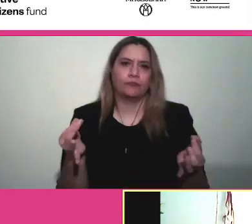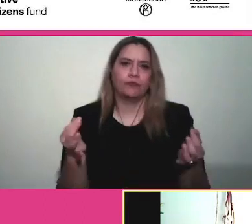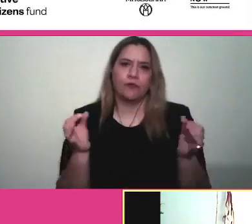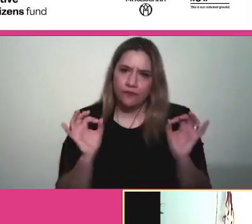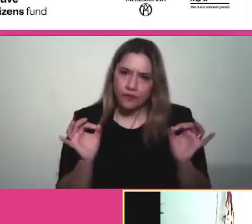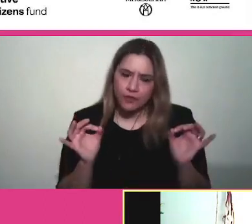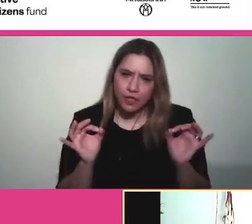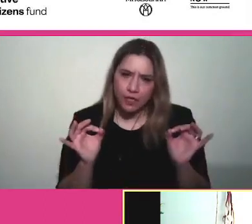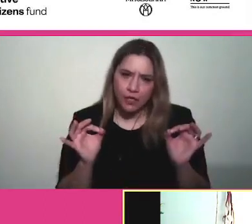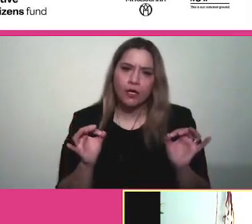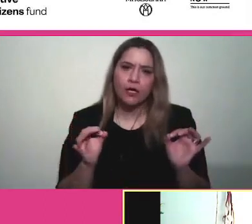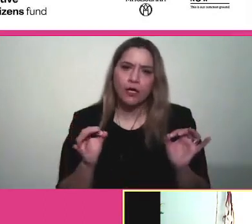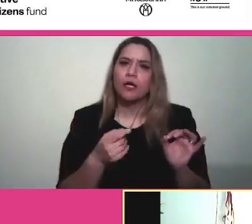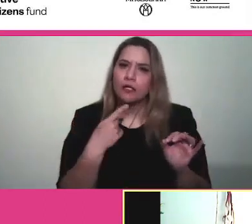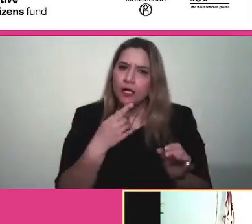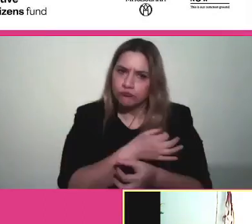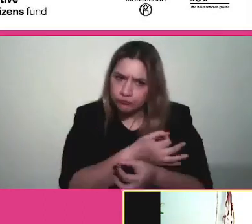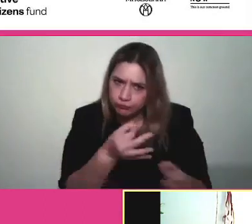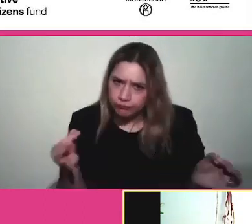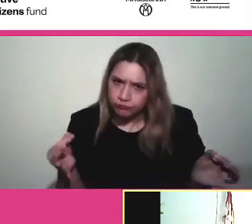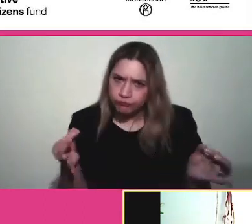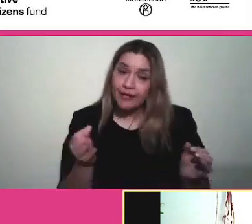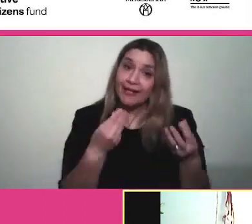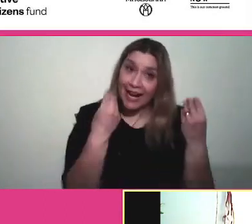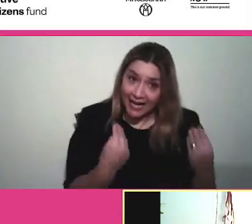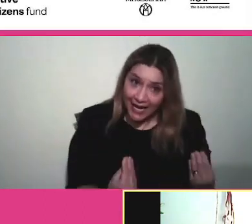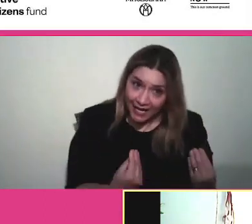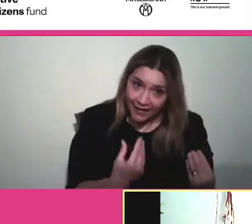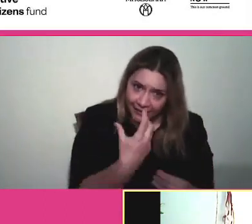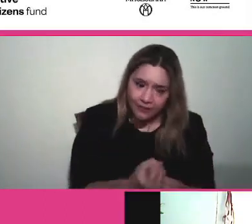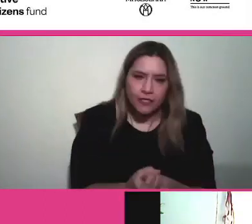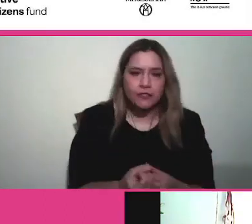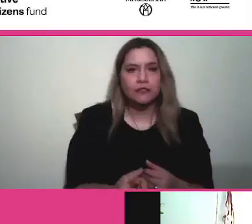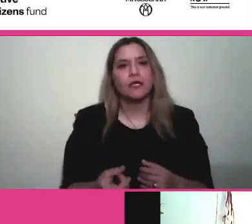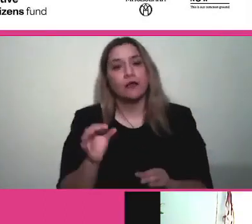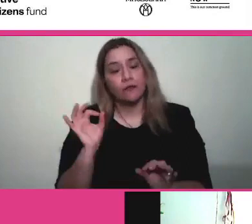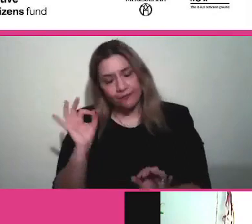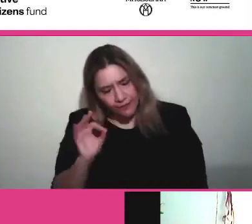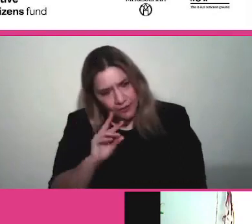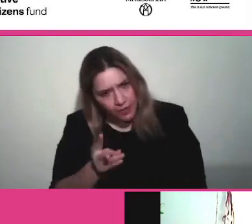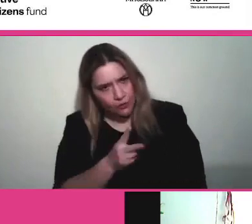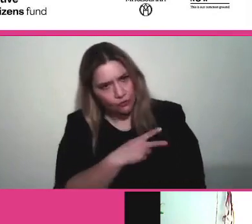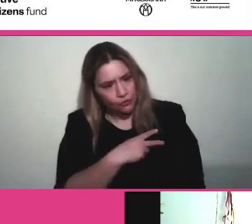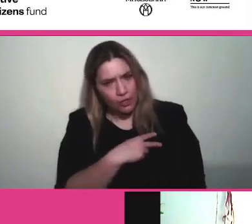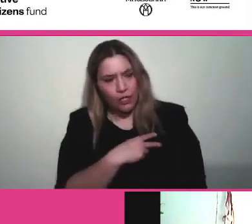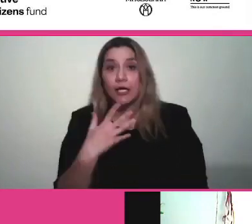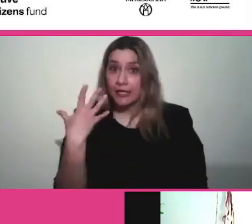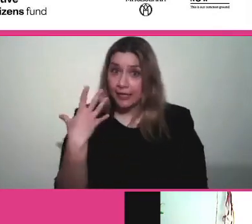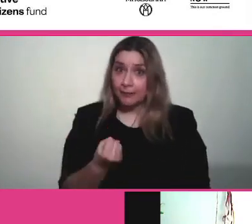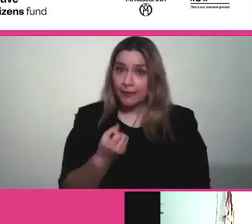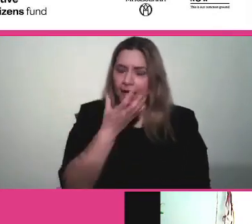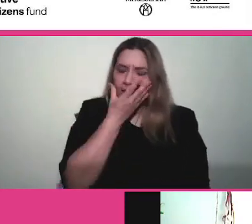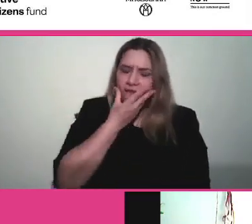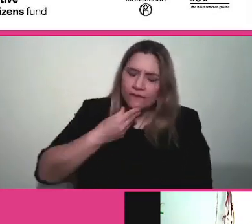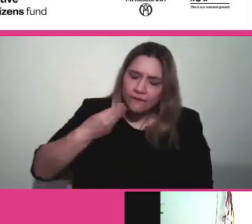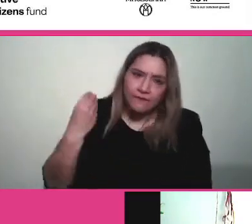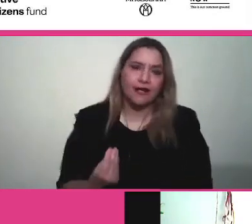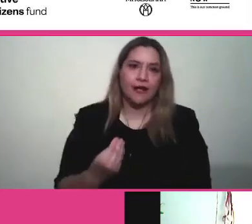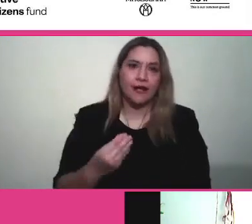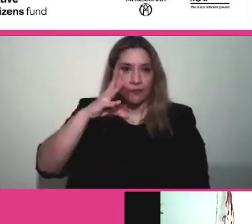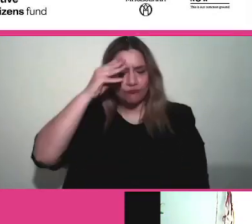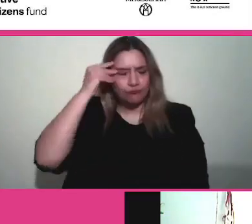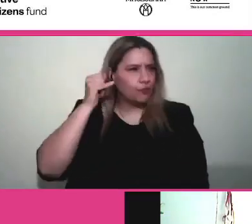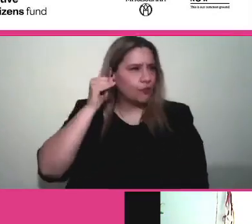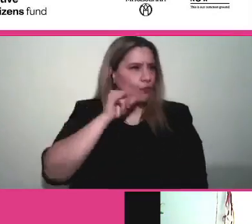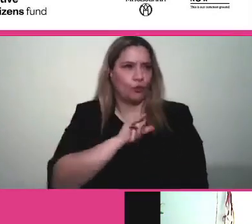φυσικά μοιράστηκες και μαζί μας και τις καλές στιγμές. Φυσικά. Υπήρξαν υπέροχες στιγμές, δεν θα τις ξεχάσω.